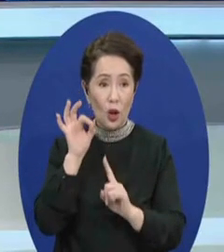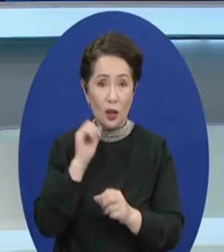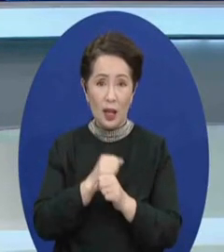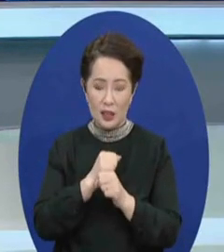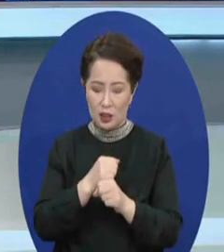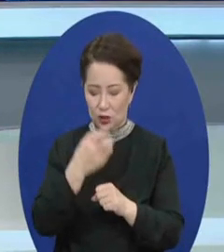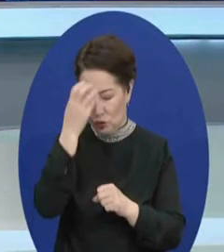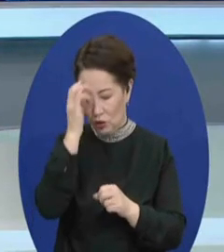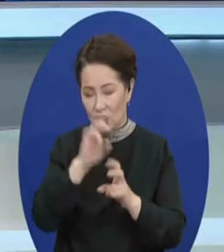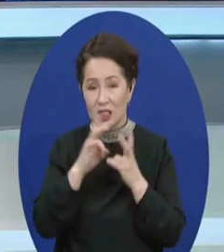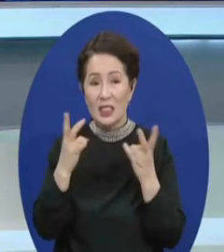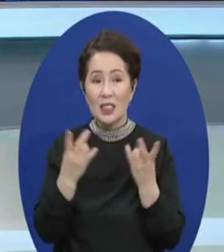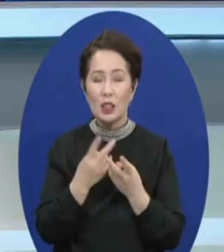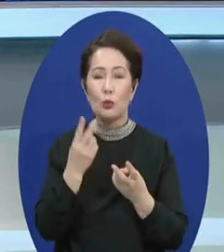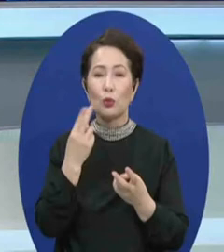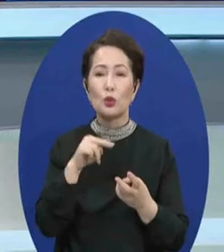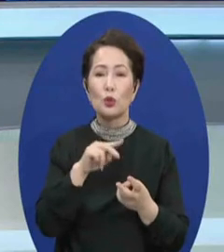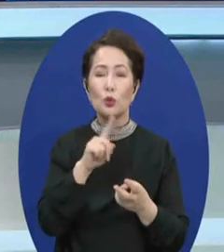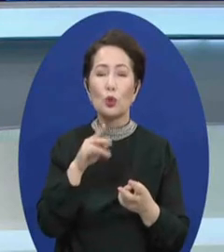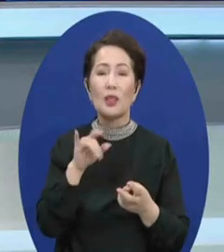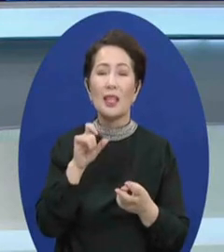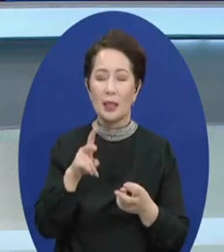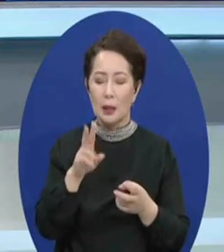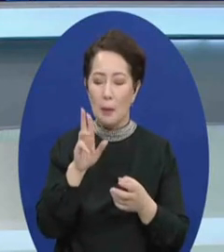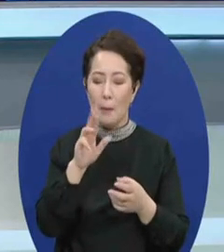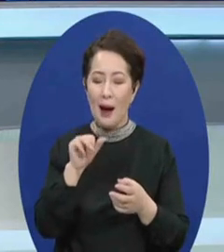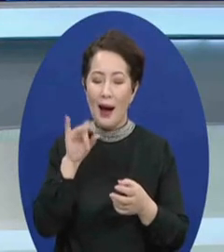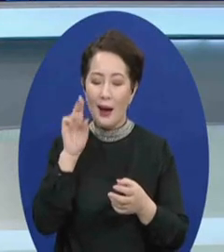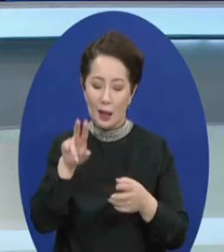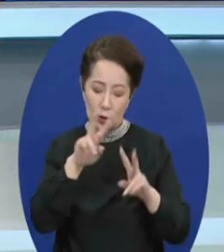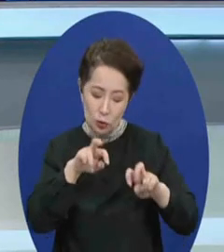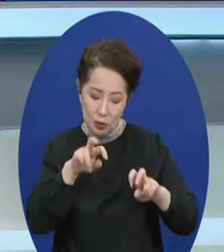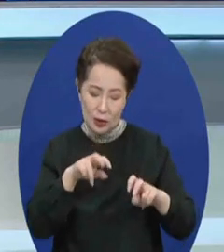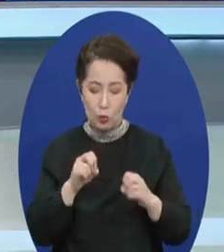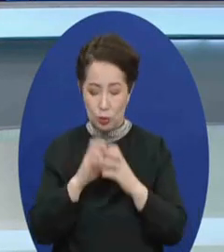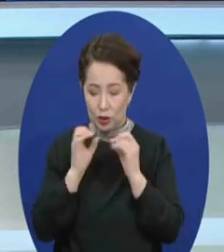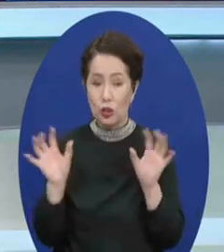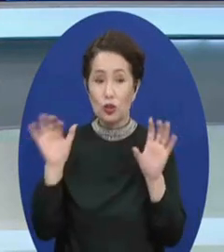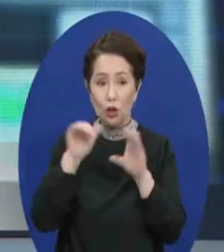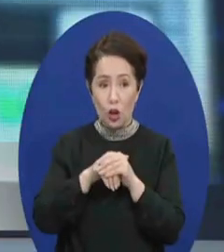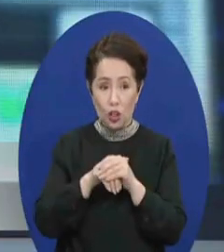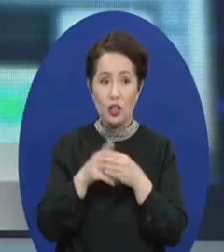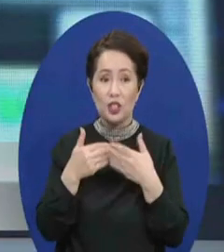зэтгэлтнүүд болон улсын хурлын гишүүд, марк судлаачид, уран бүтээлчдийн төлөөлөл оролцсон.